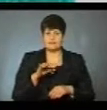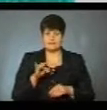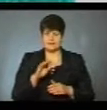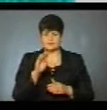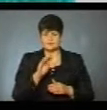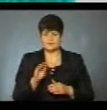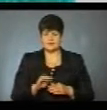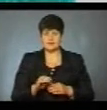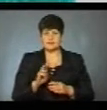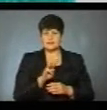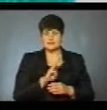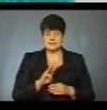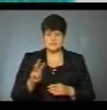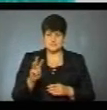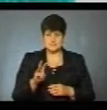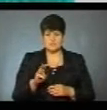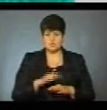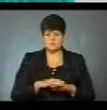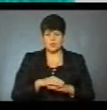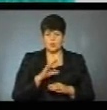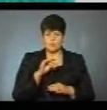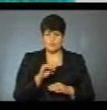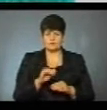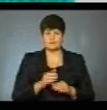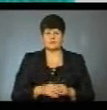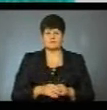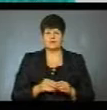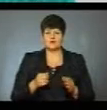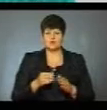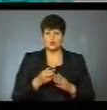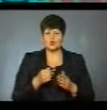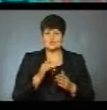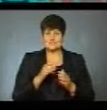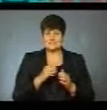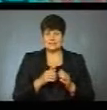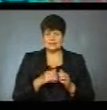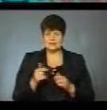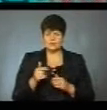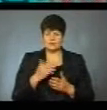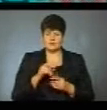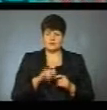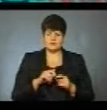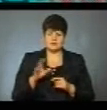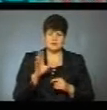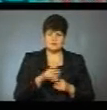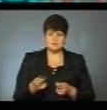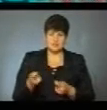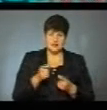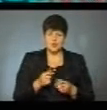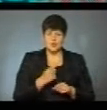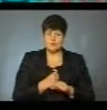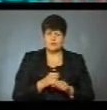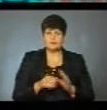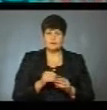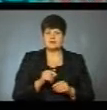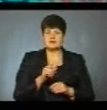сайті Українського радіо і Суспільного мовлення та розібрали в ефірі. До середини грудня мають перевірити усі надіслані роботи та обрати